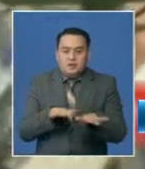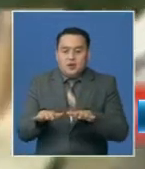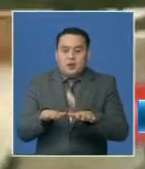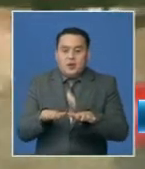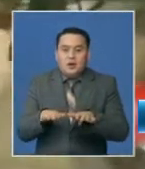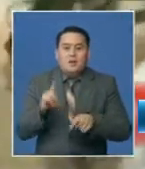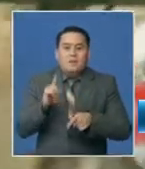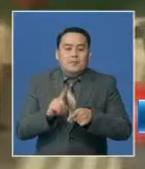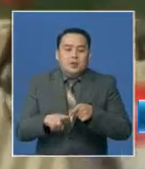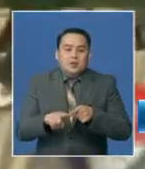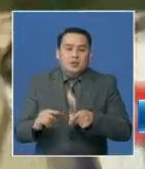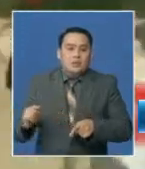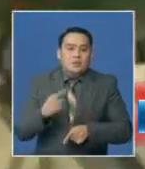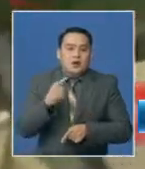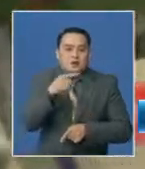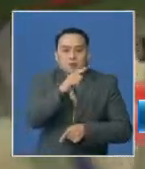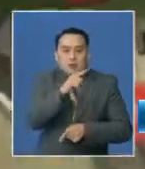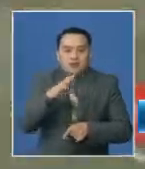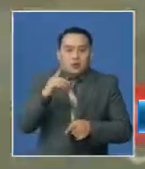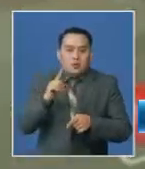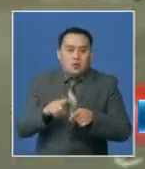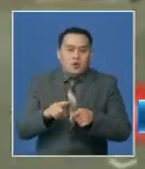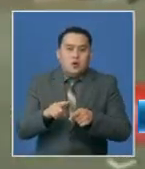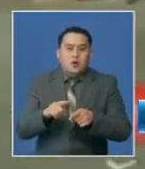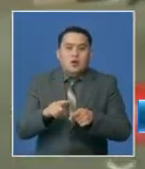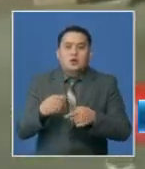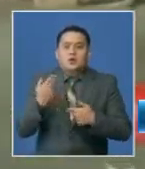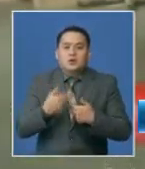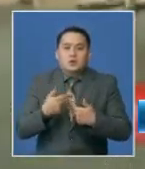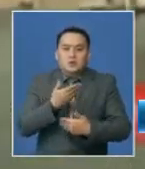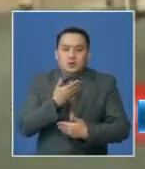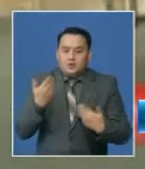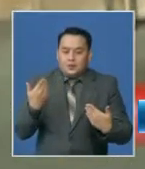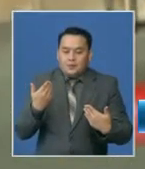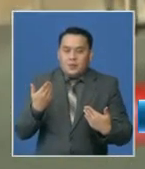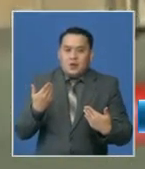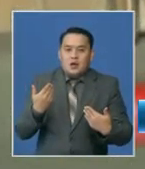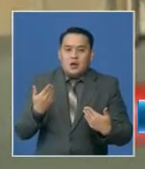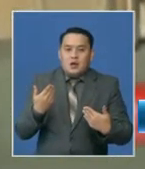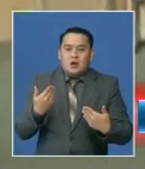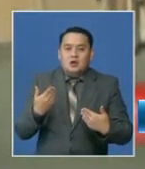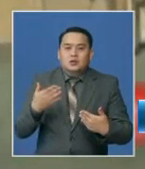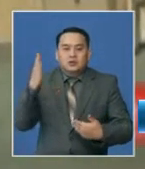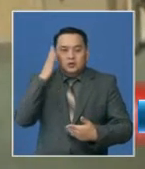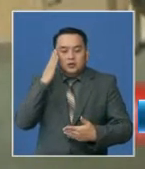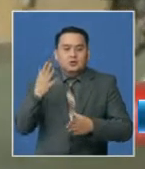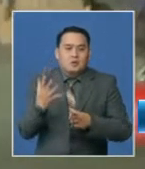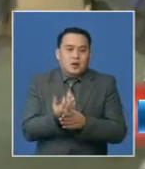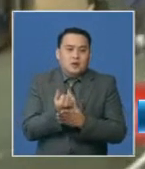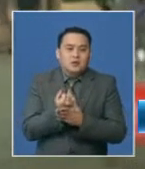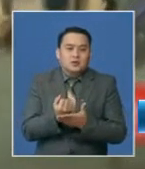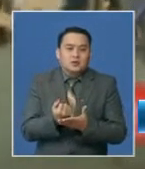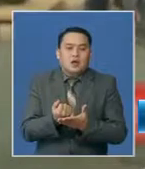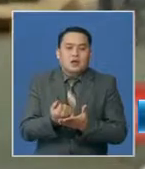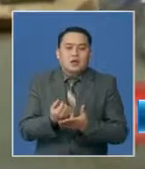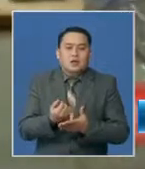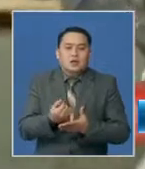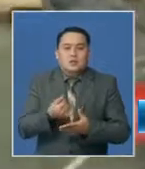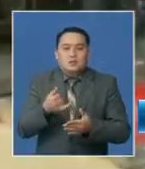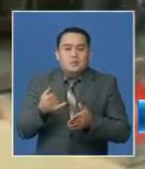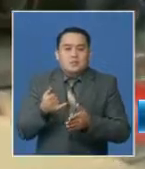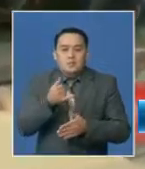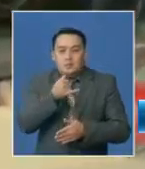Робота-спасателя изобрели ученые в Италии. Он будет помогать экстренным службам в поисках людей под завалами после землетрясения. Опирается